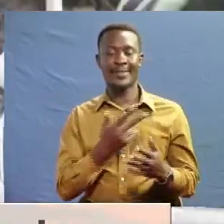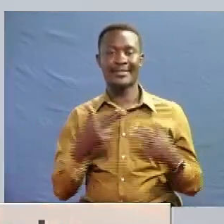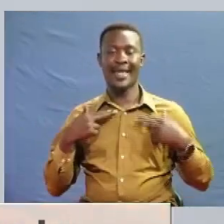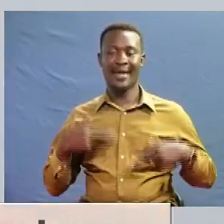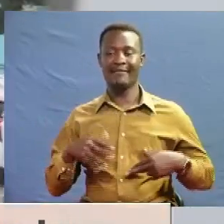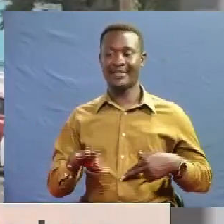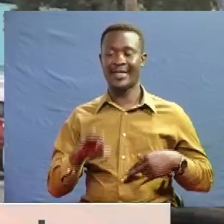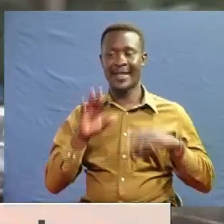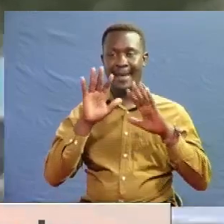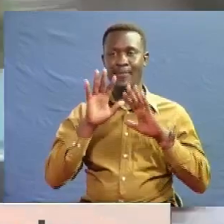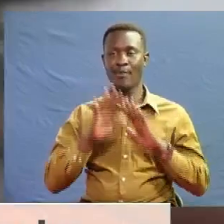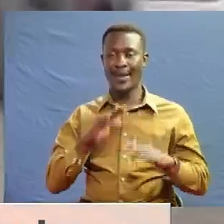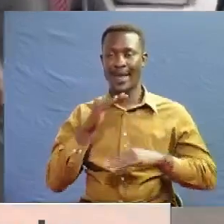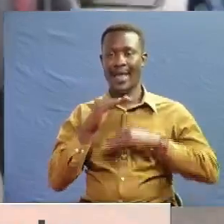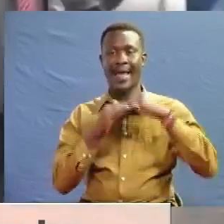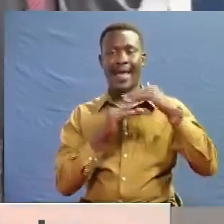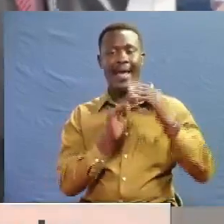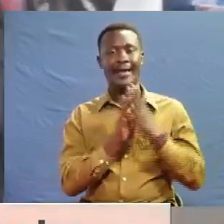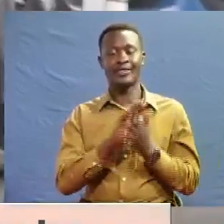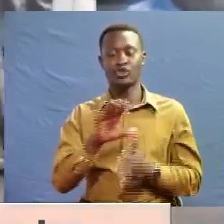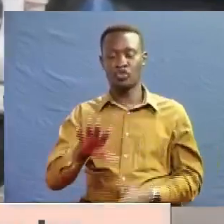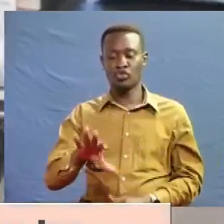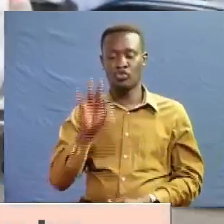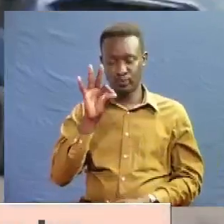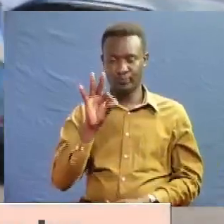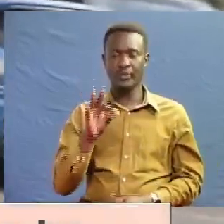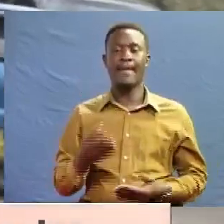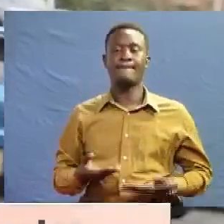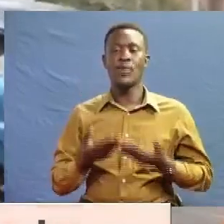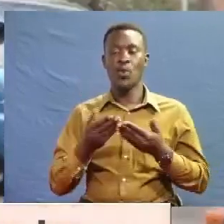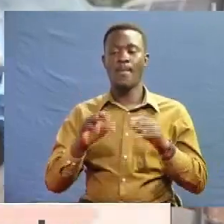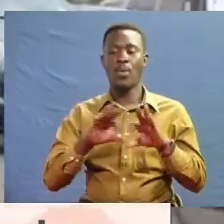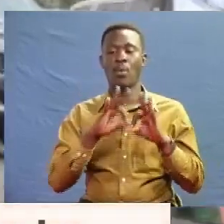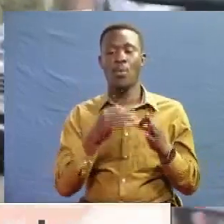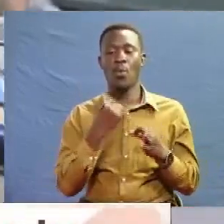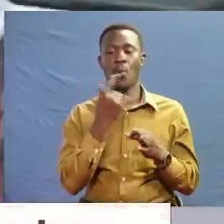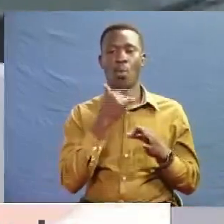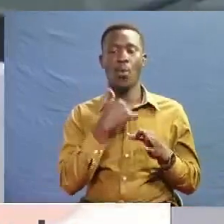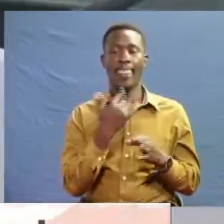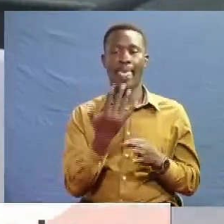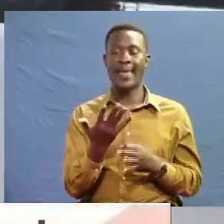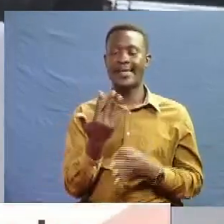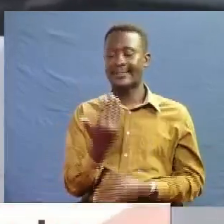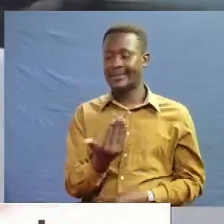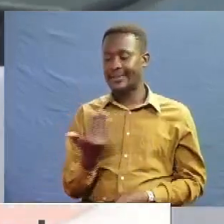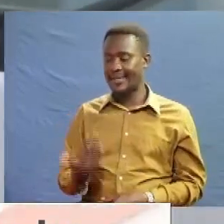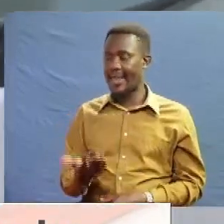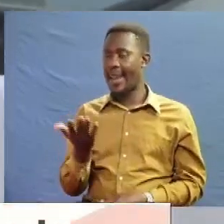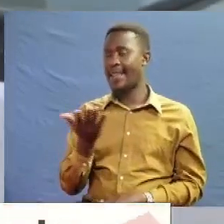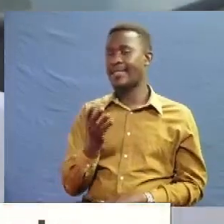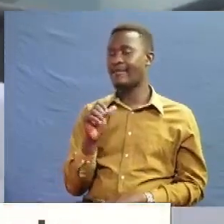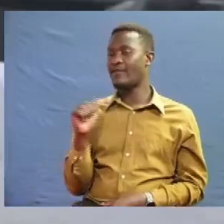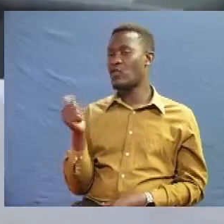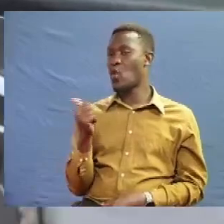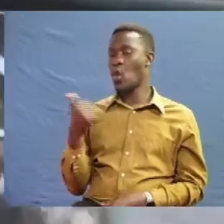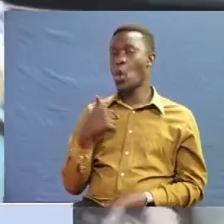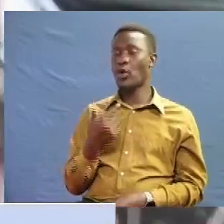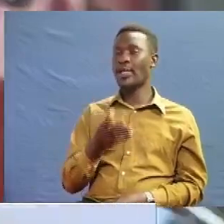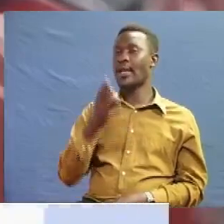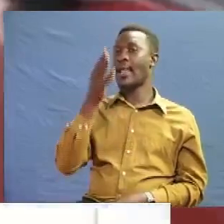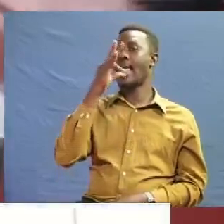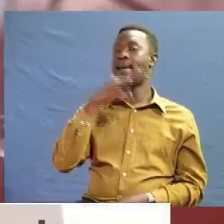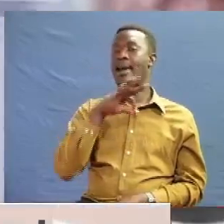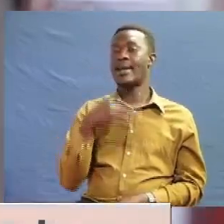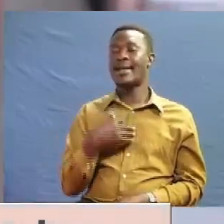jukumu muhimu katika kutambua na kupelekea familia ambazo watoto wao hawajapokea chanjo katika vituo vya